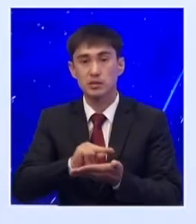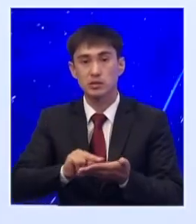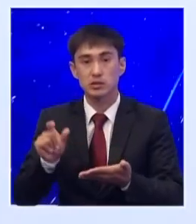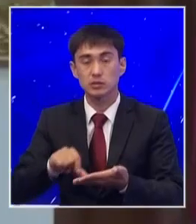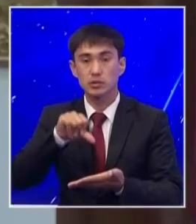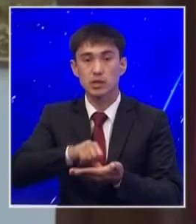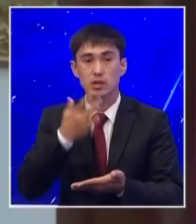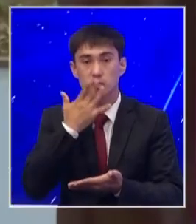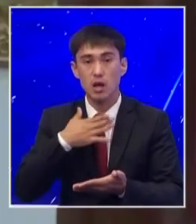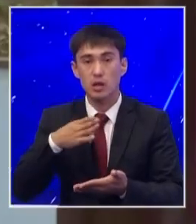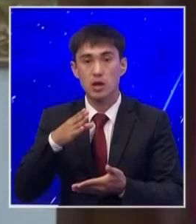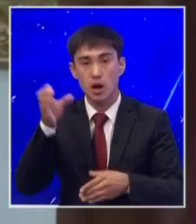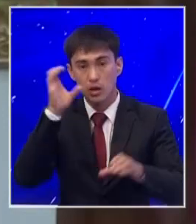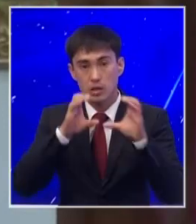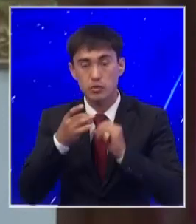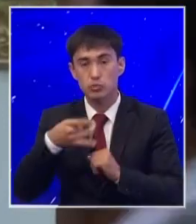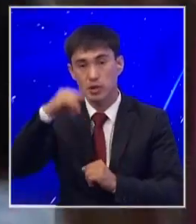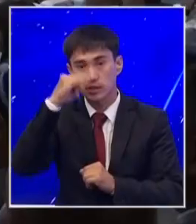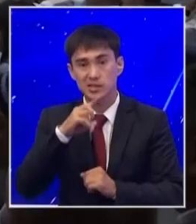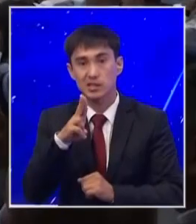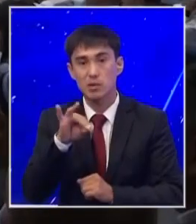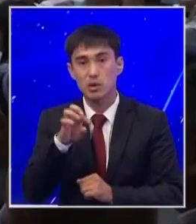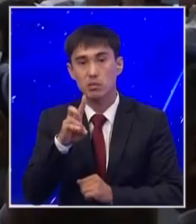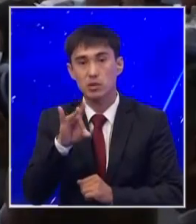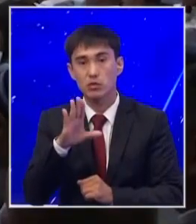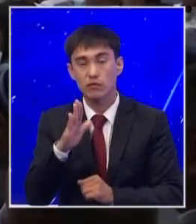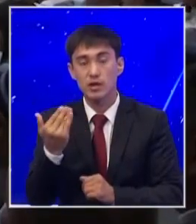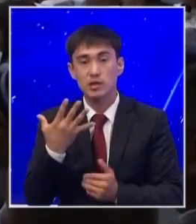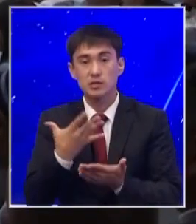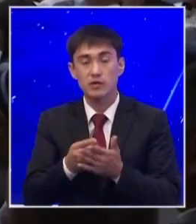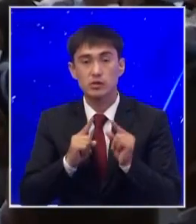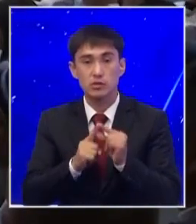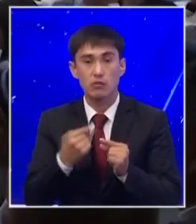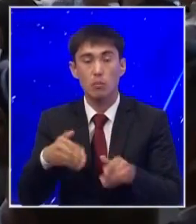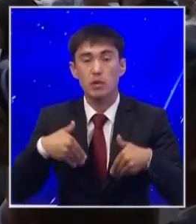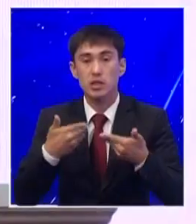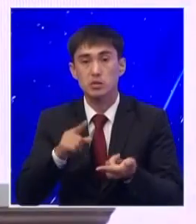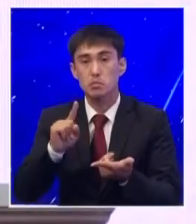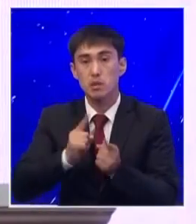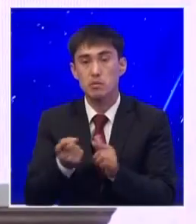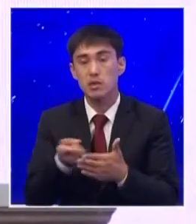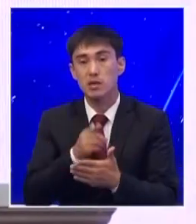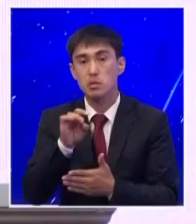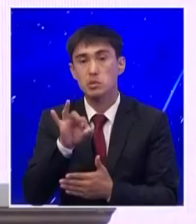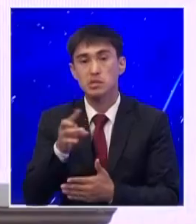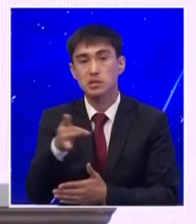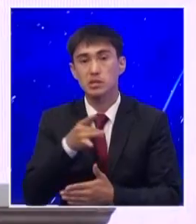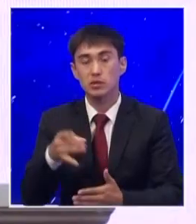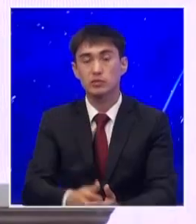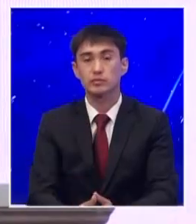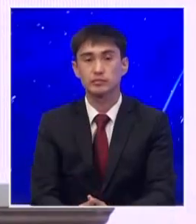Национальной академии наук Республики Казахстан Зиябек Кабулдинов. В своей речи он предложил переименовать Ингушско-Казахский